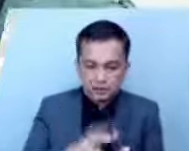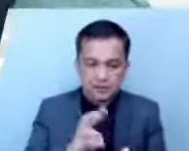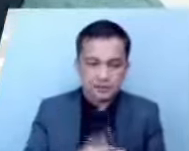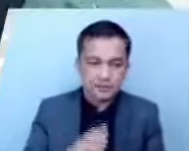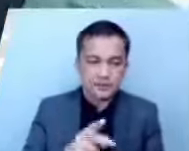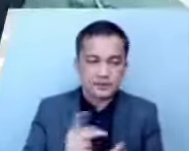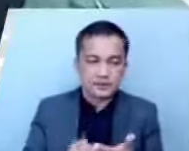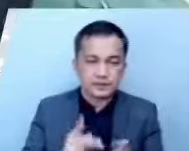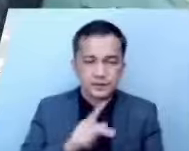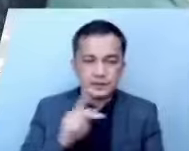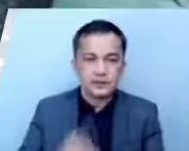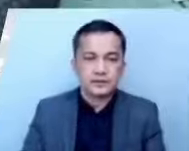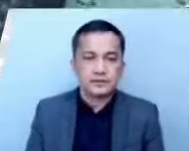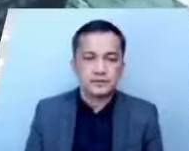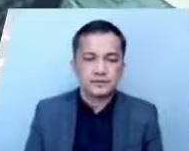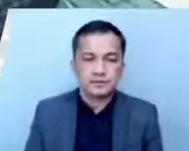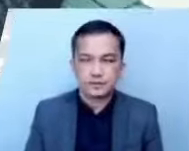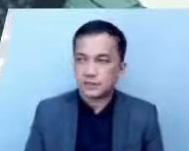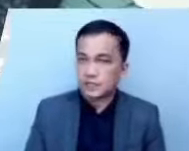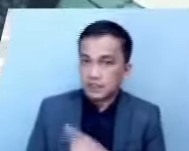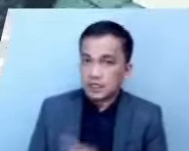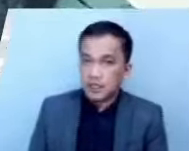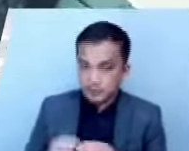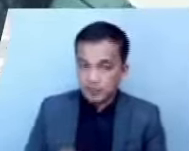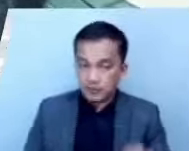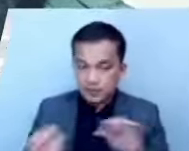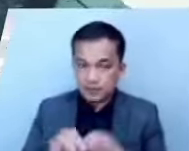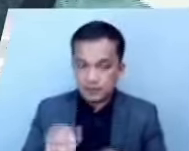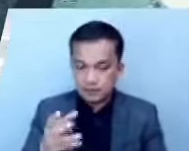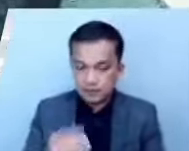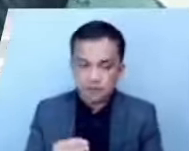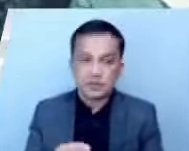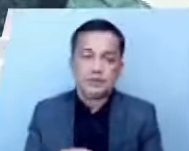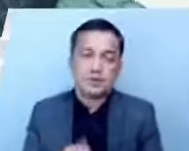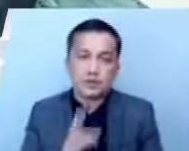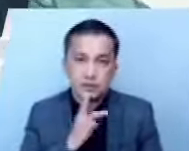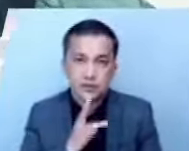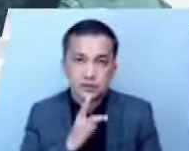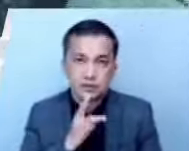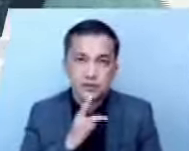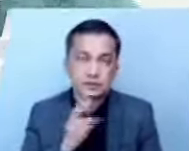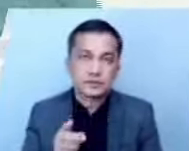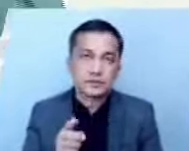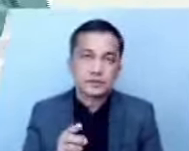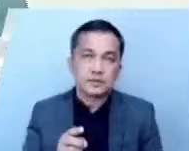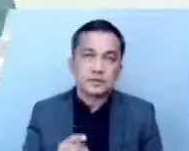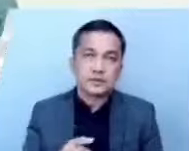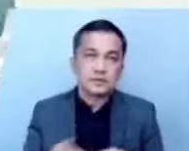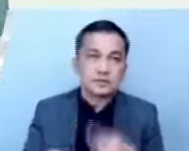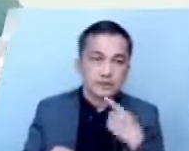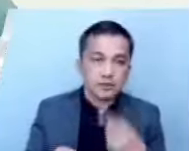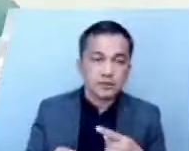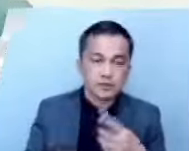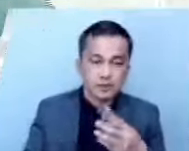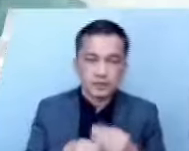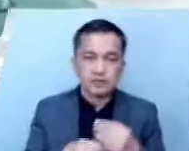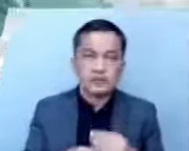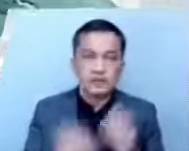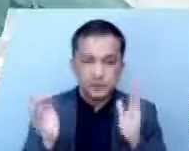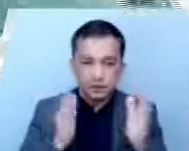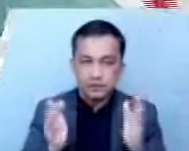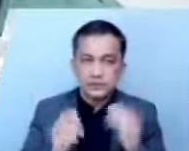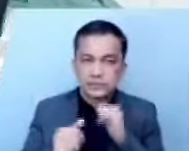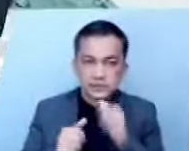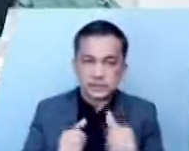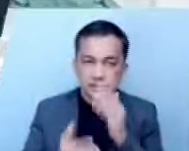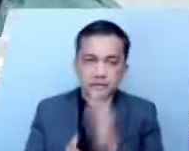may backup for in case ihinto ang water, manipis ang power supply, may backup so services will not stop just